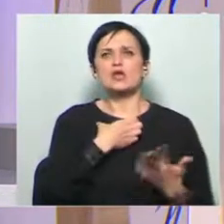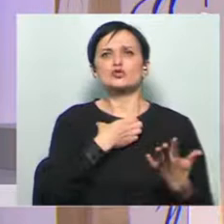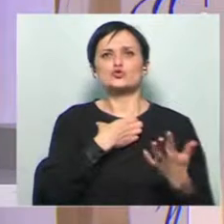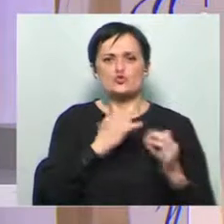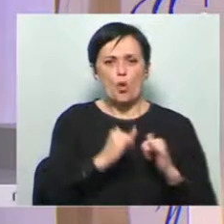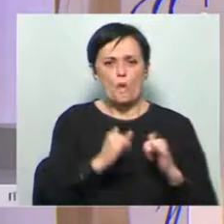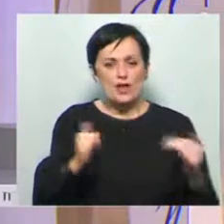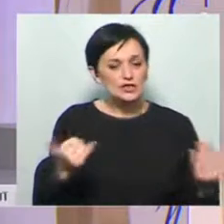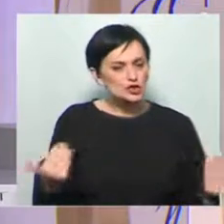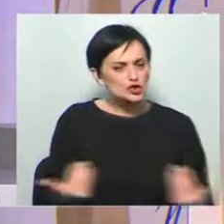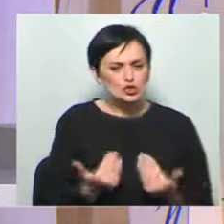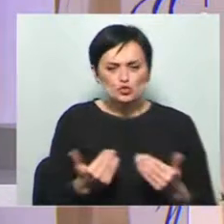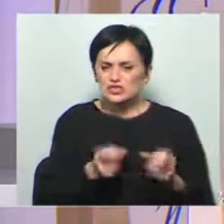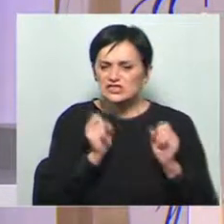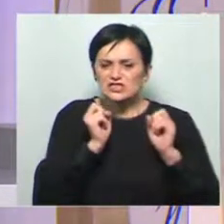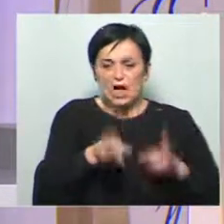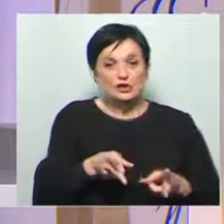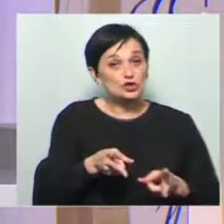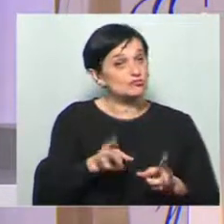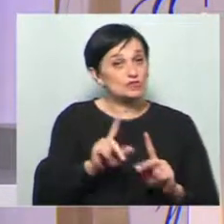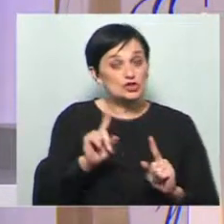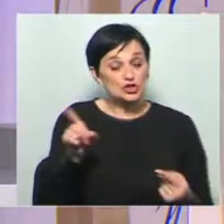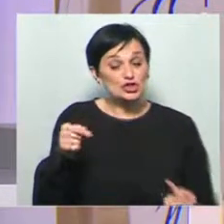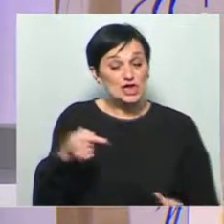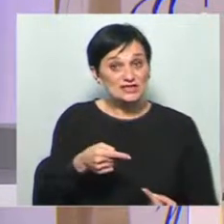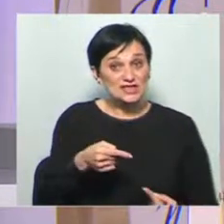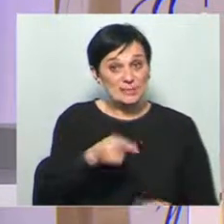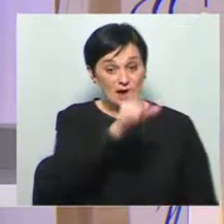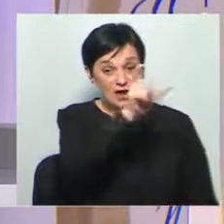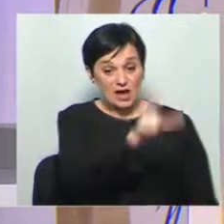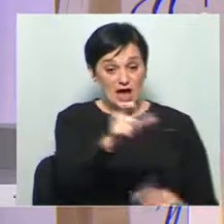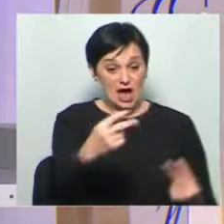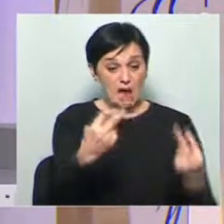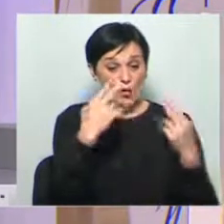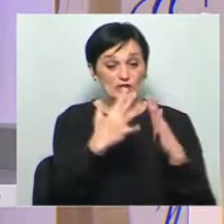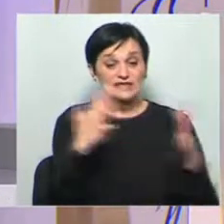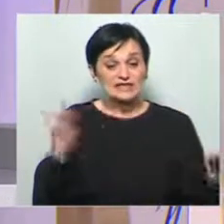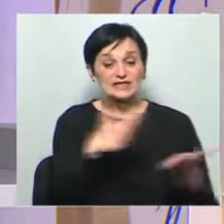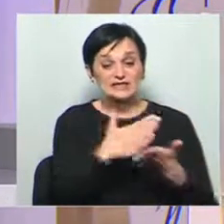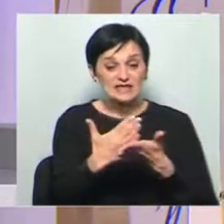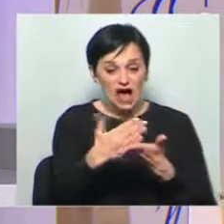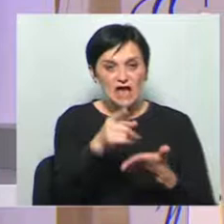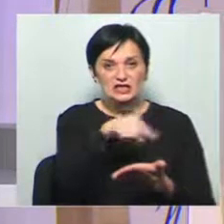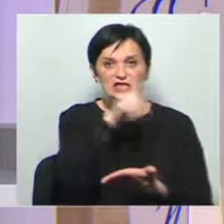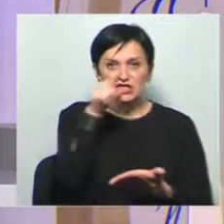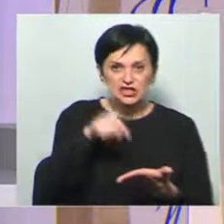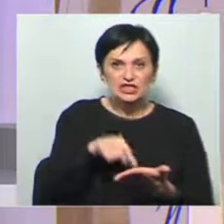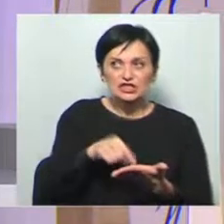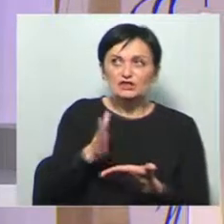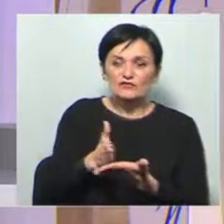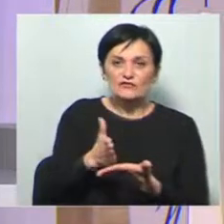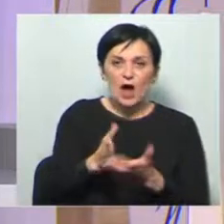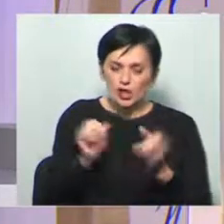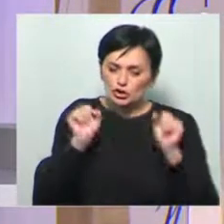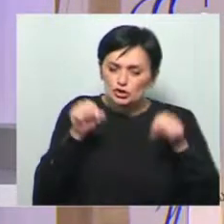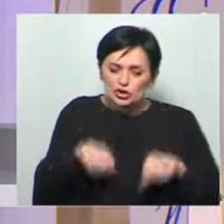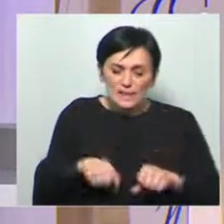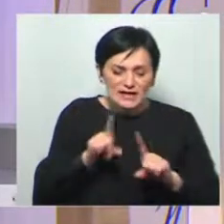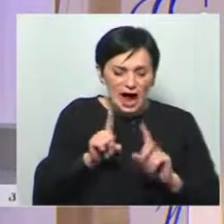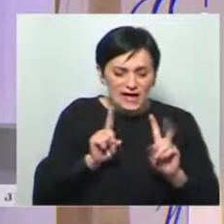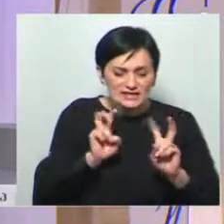რომელიც სიცოცხლისთვის საშიშია. შესაბამისად, მაყურებელთა დიდ ნაწილს ისევ რჩება კითხვა, შემიძლია თუ არა რაიმე